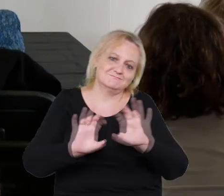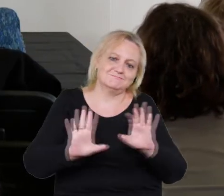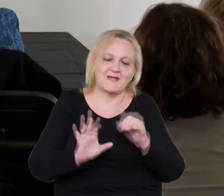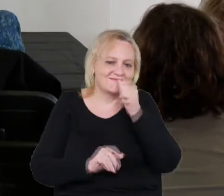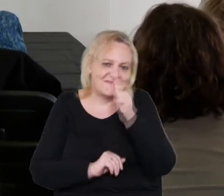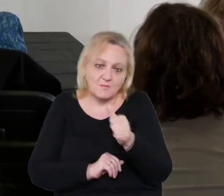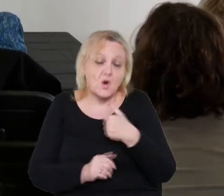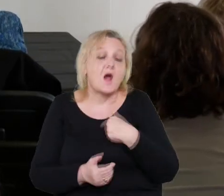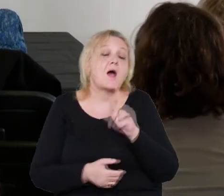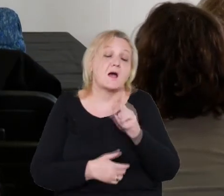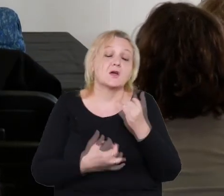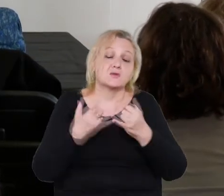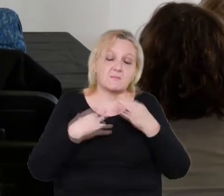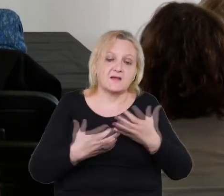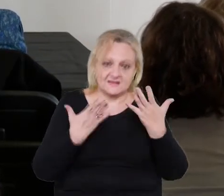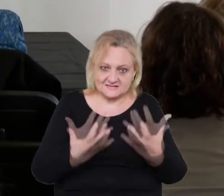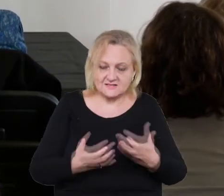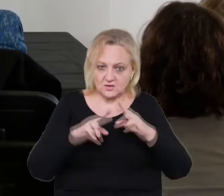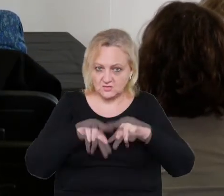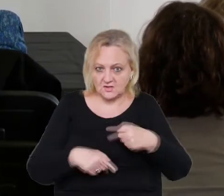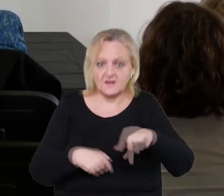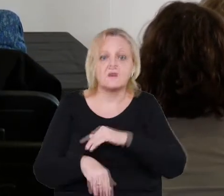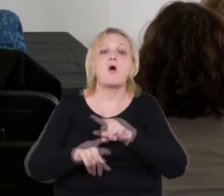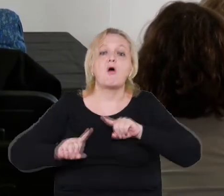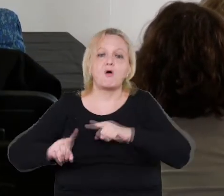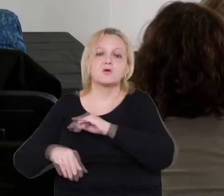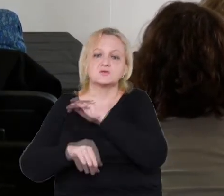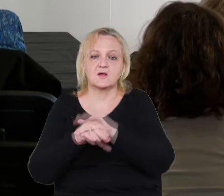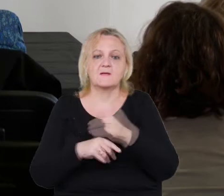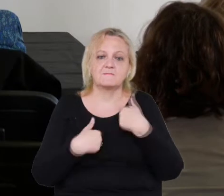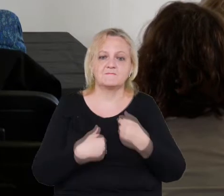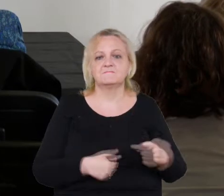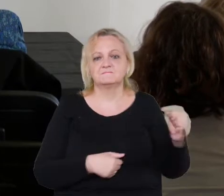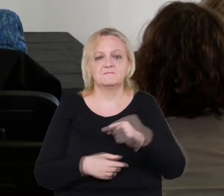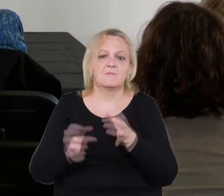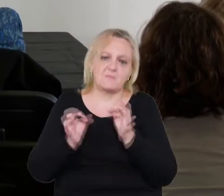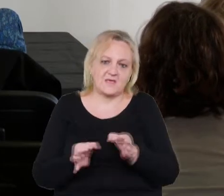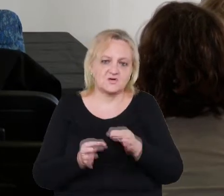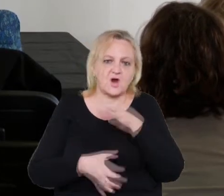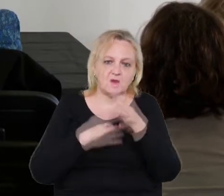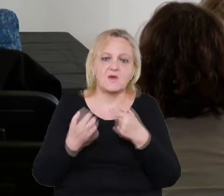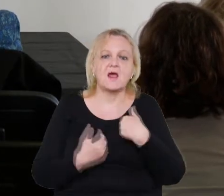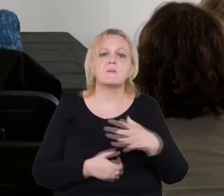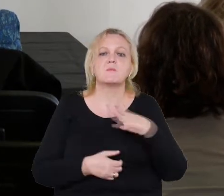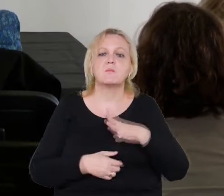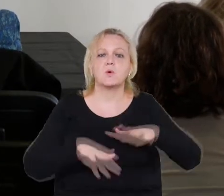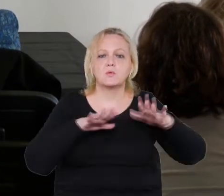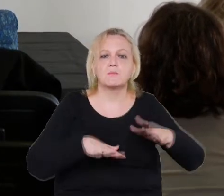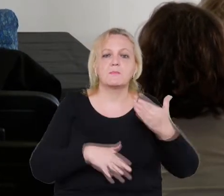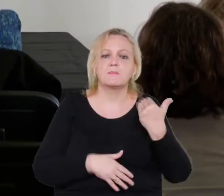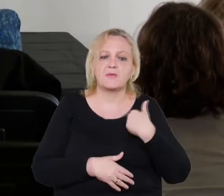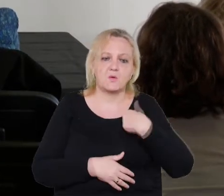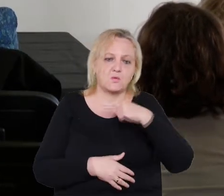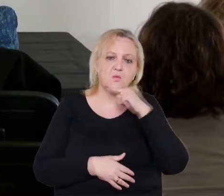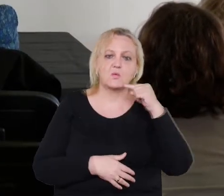jeżeli państwo chcieli by pozostać na przyklejenie Mam zgodę organizatorów lecę tutaj na bieżąco ale spędziłem dużo czasu Białorusi